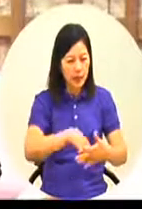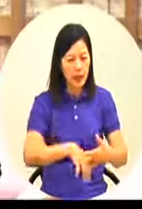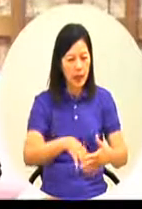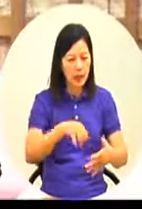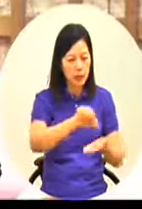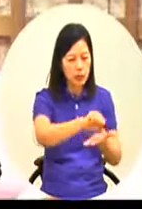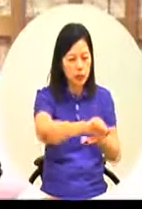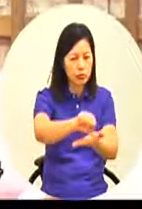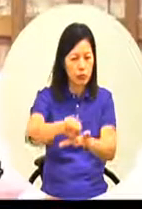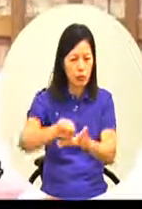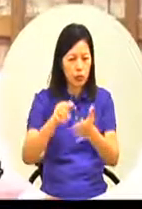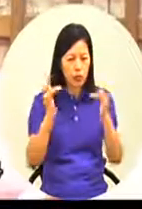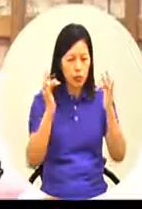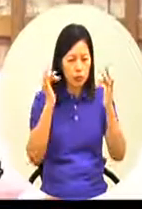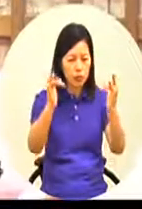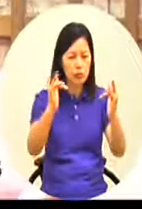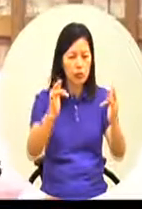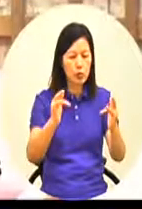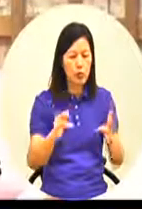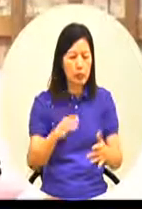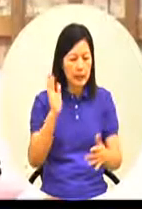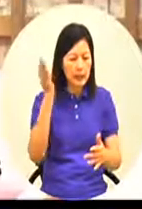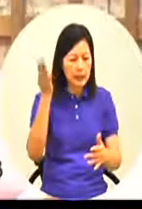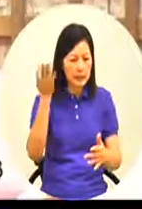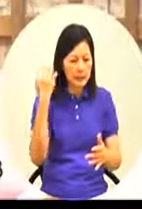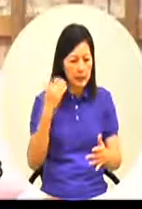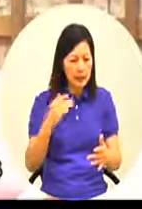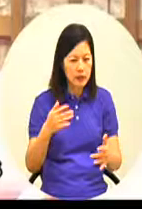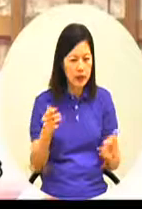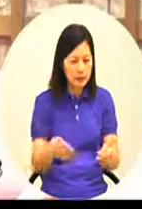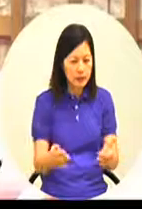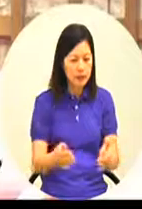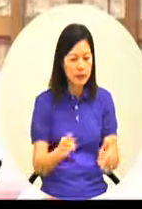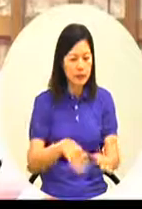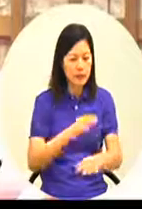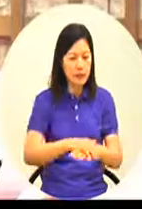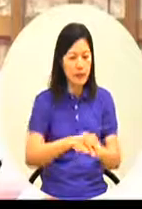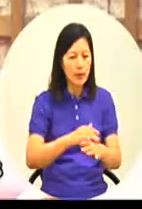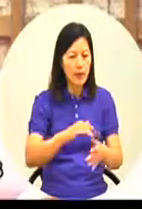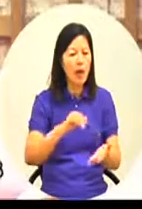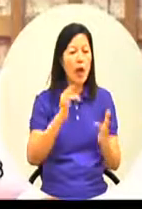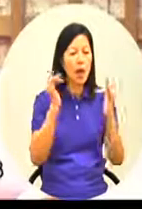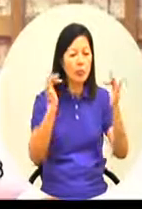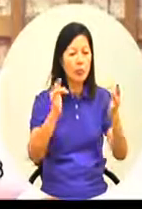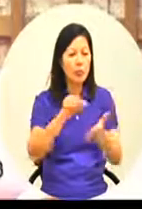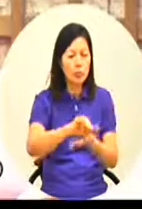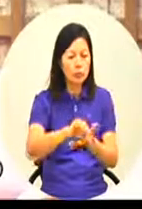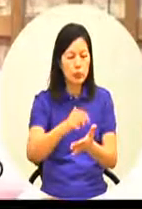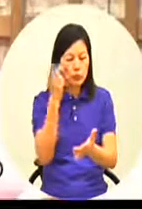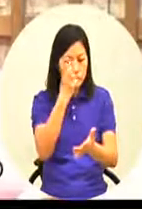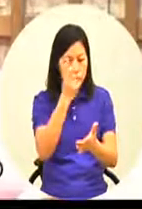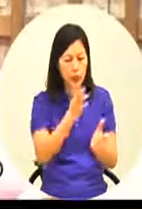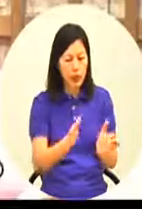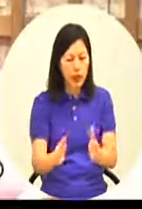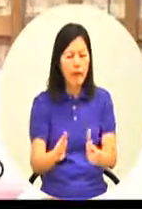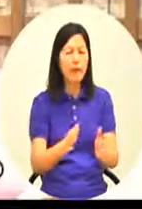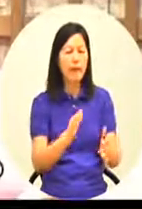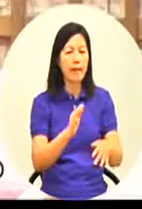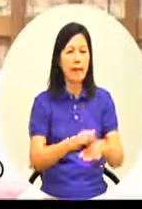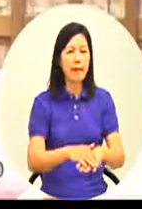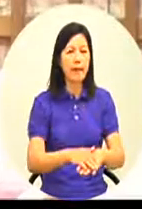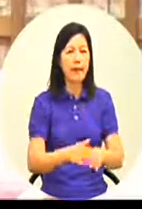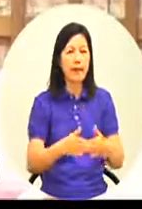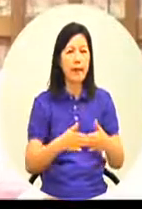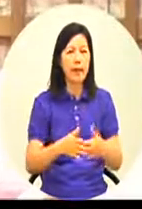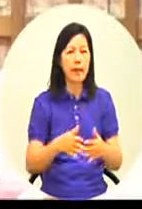栽一些树木，因为当初开辟完成的时候有一些植栽一些树木它需要去维护管理。 那这一次台风又